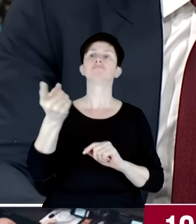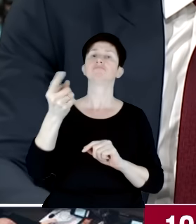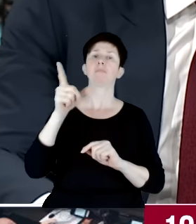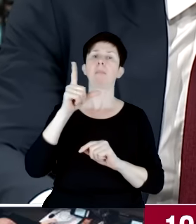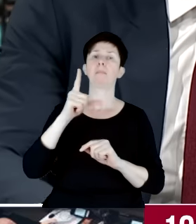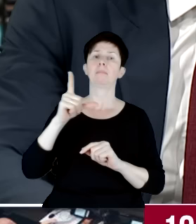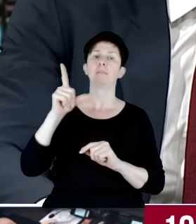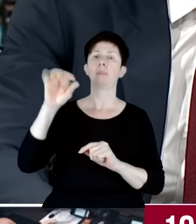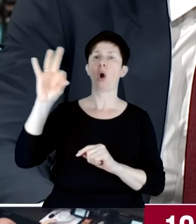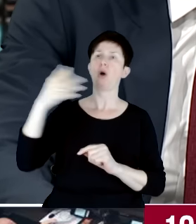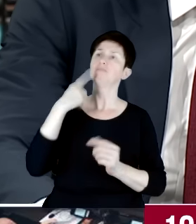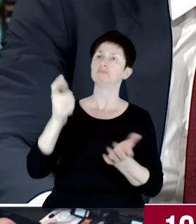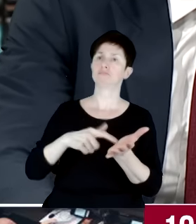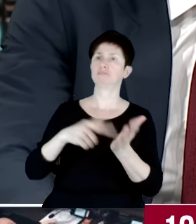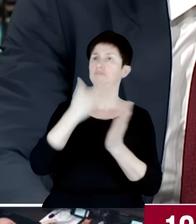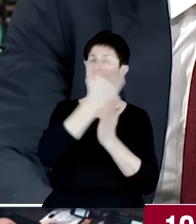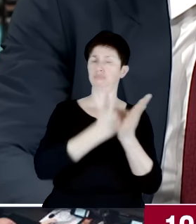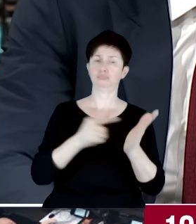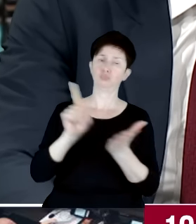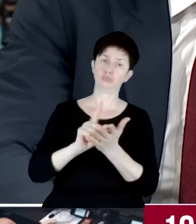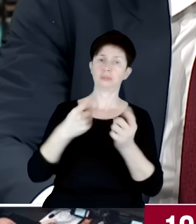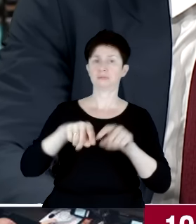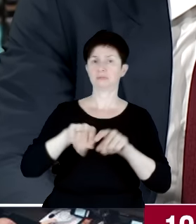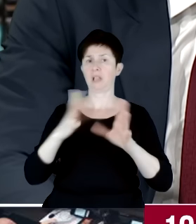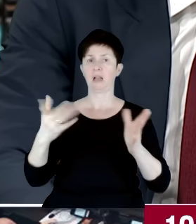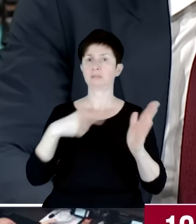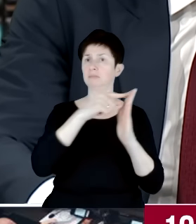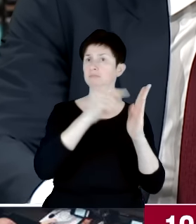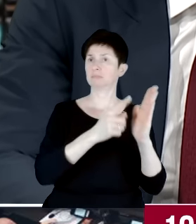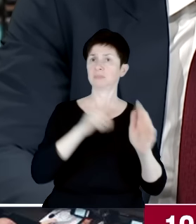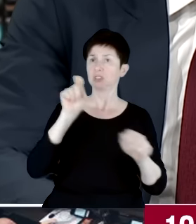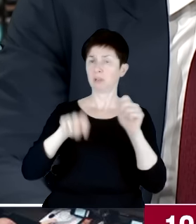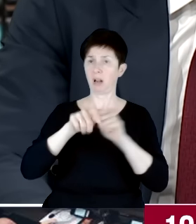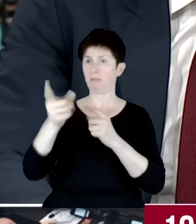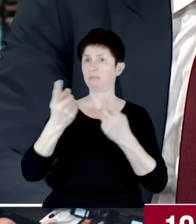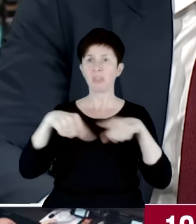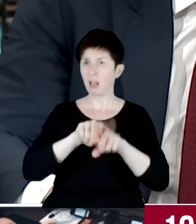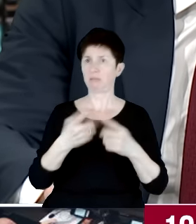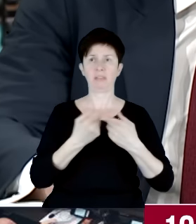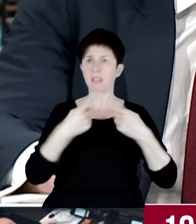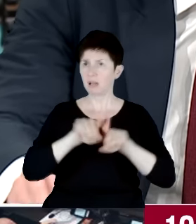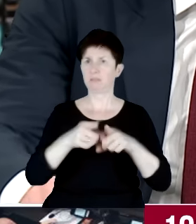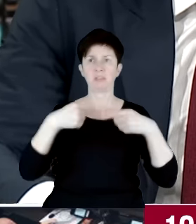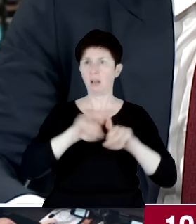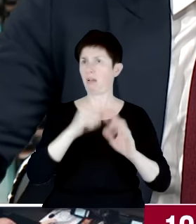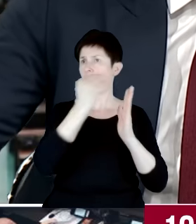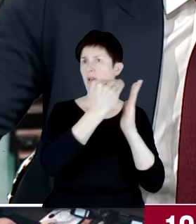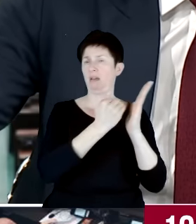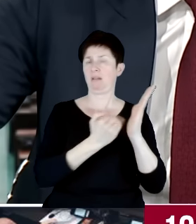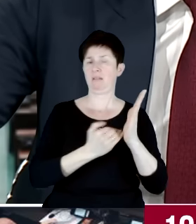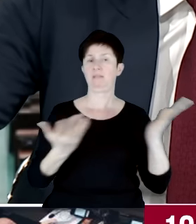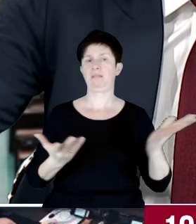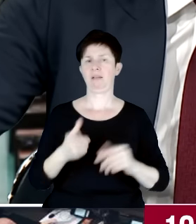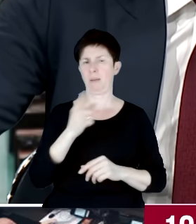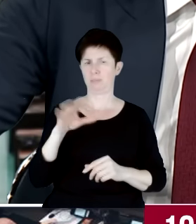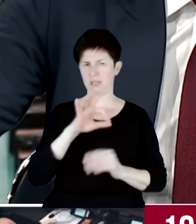Obywatelską i będzie można punkt po punkcie mówić: sprawdzam, niezrealizowane, niezrealizowane, niezrealizowane, i pewnie PiS po to sięgnie w kolejnej